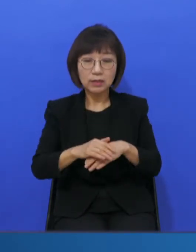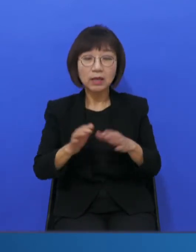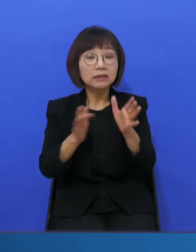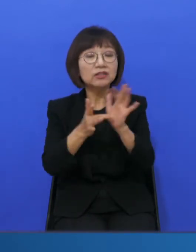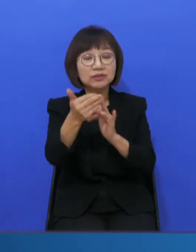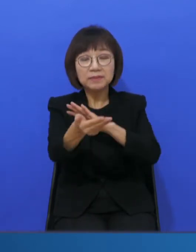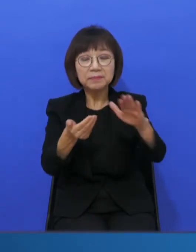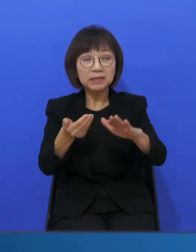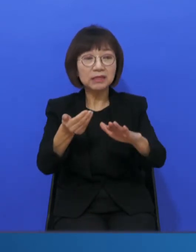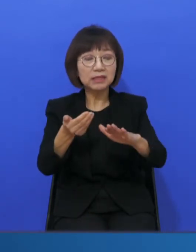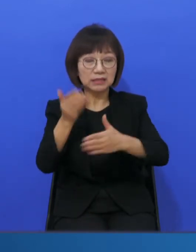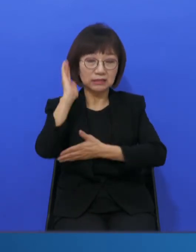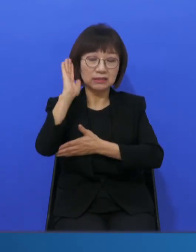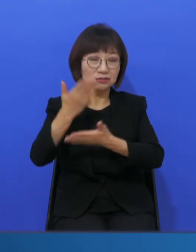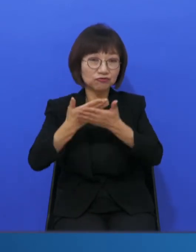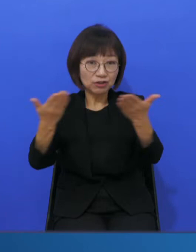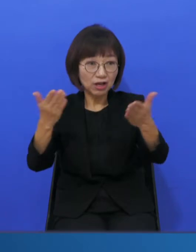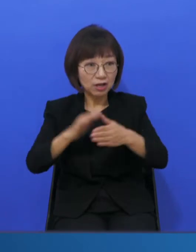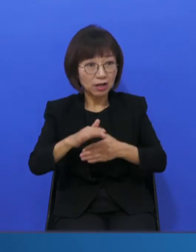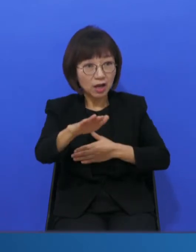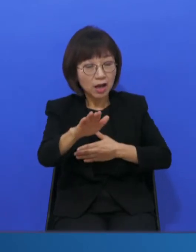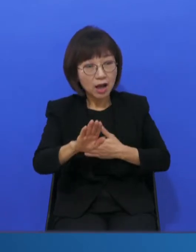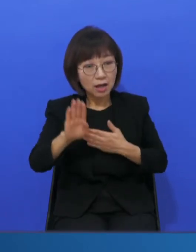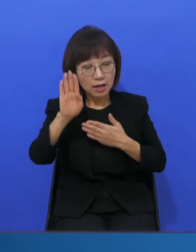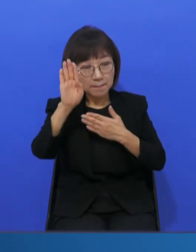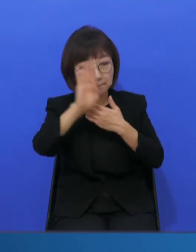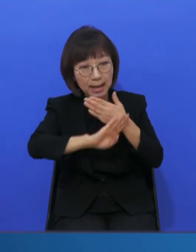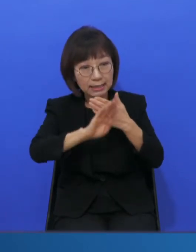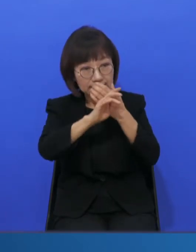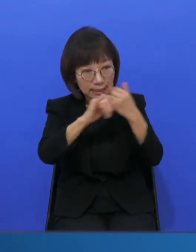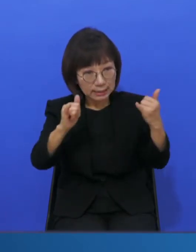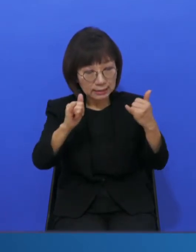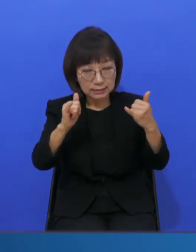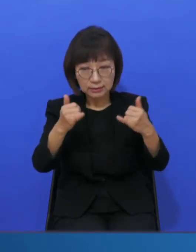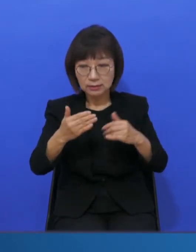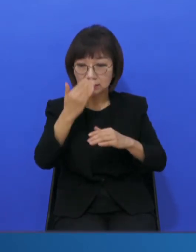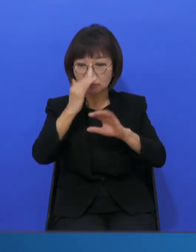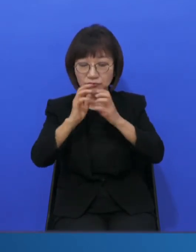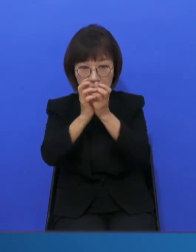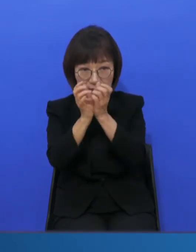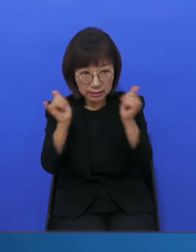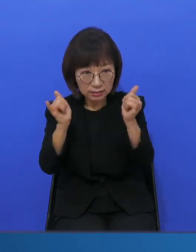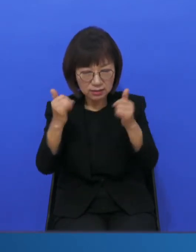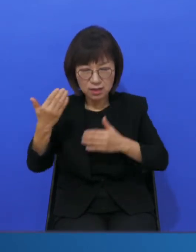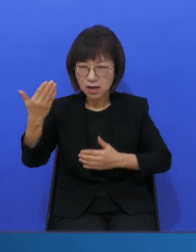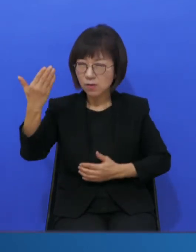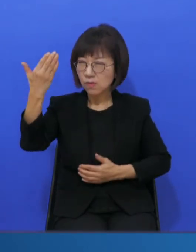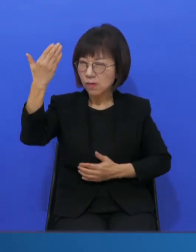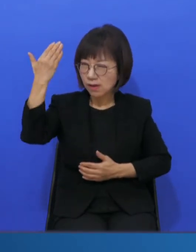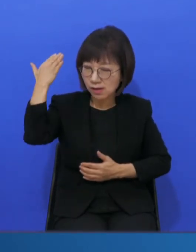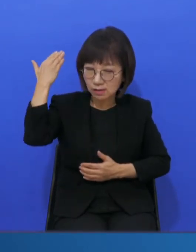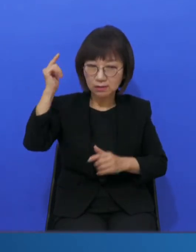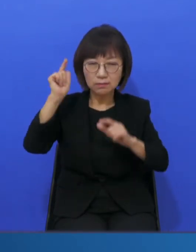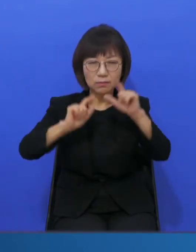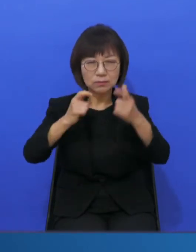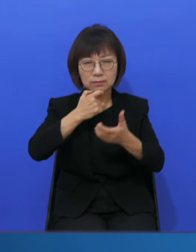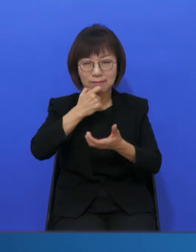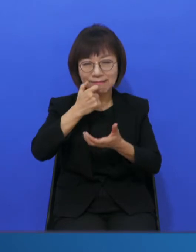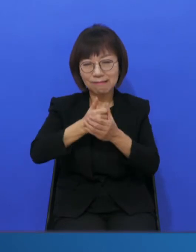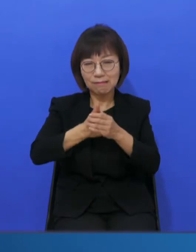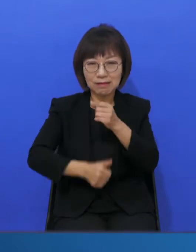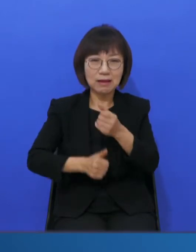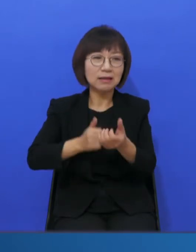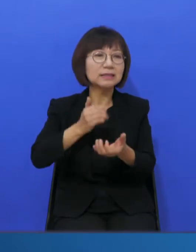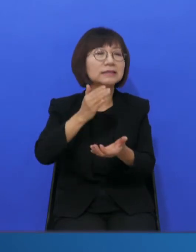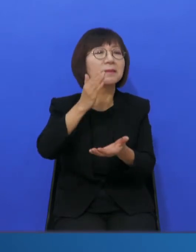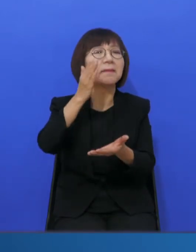Jesus. 그 바리새인들의 유대인의 그 과거에 속지 말라는 겁니다. And he's saying, do not be deceived by the past of the Jews or the 그 Pharisees.